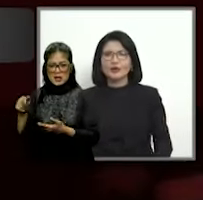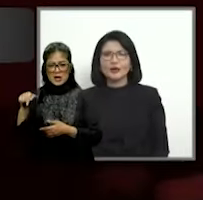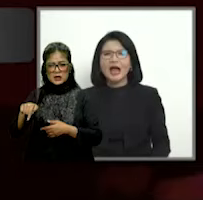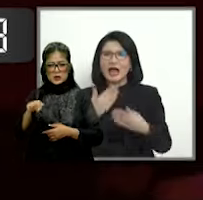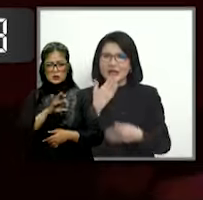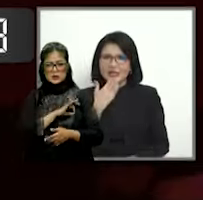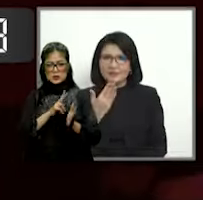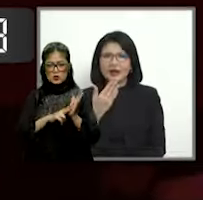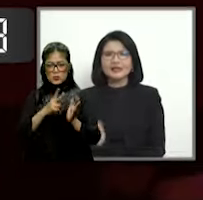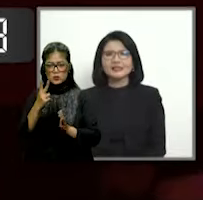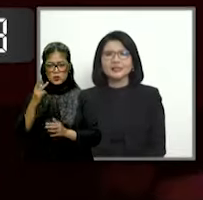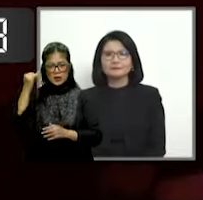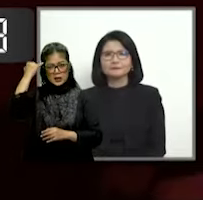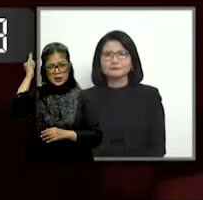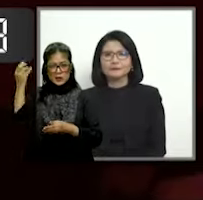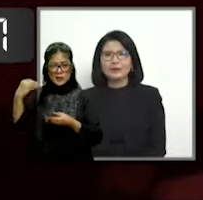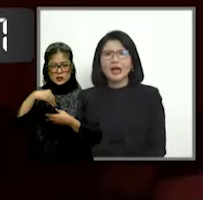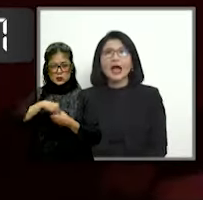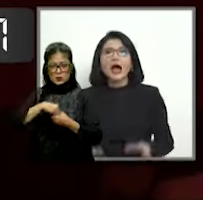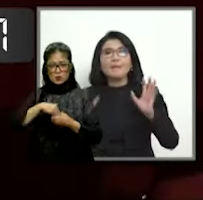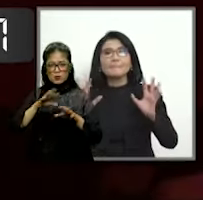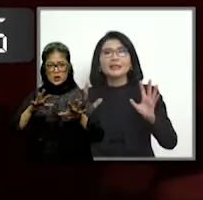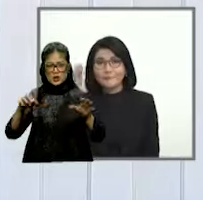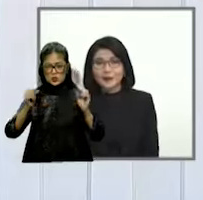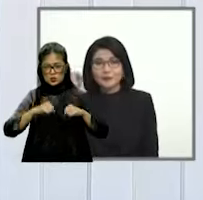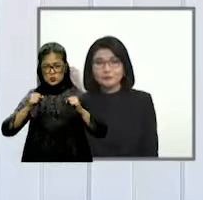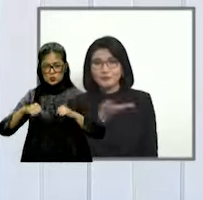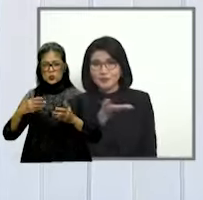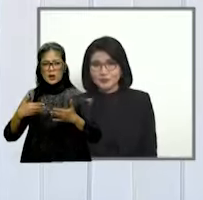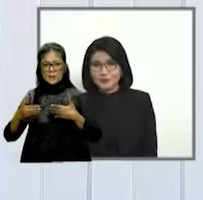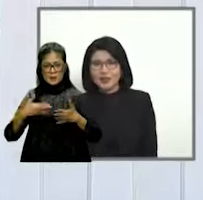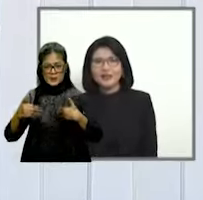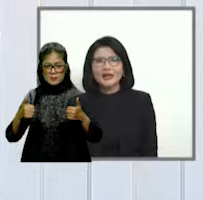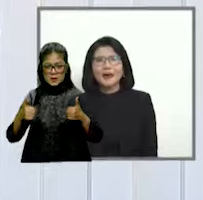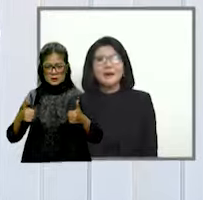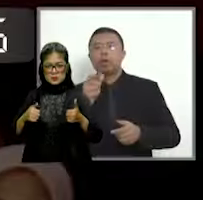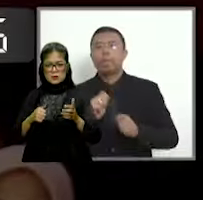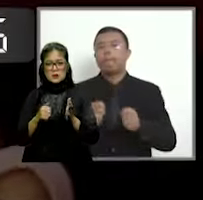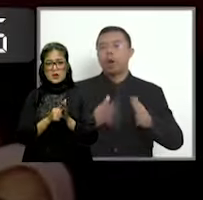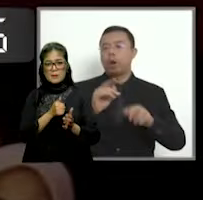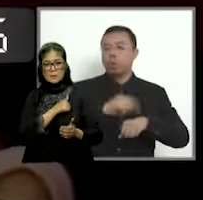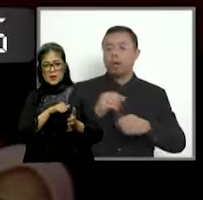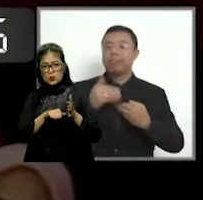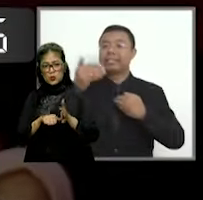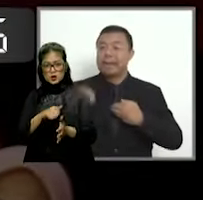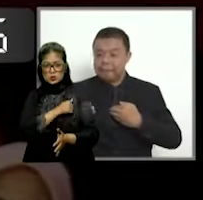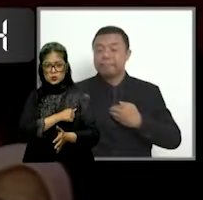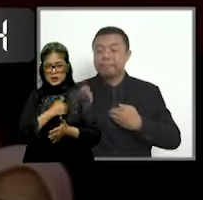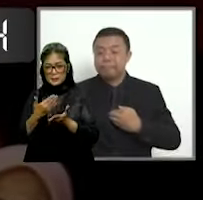kasih atas masukannya karena sudah banyak setuju ya baik-baik sajaag soal bantuan sosial Bansos yang dibagikan jelang Pilpres